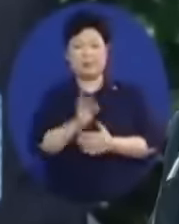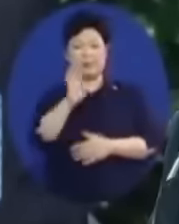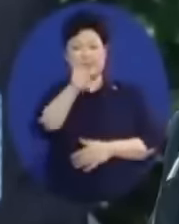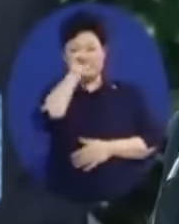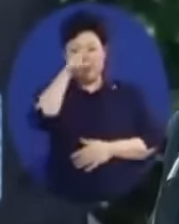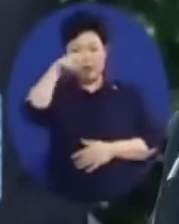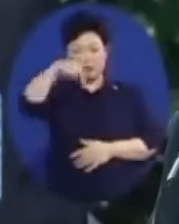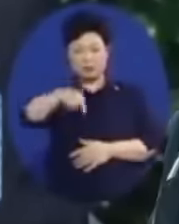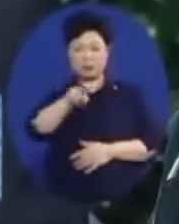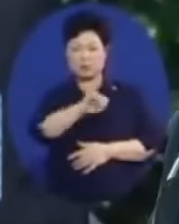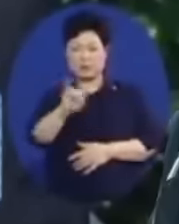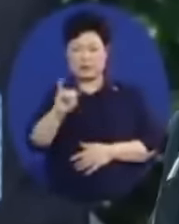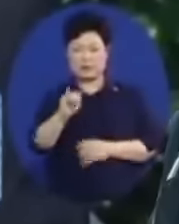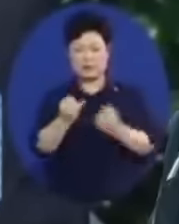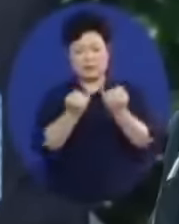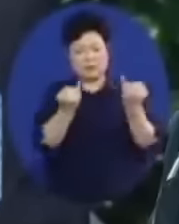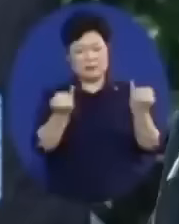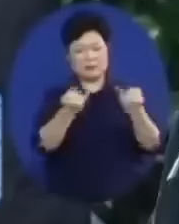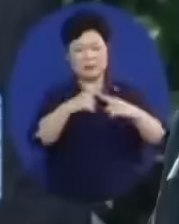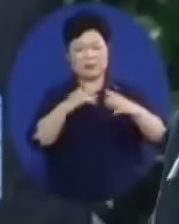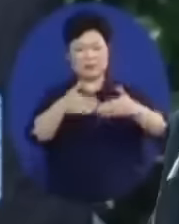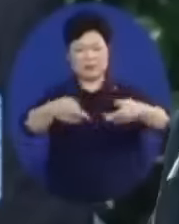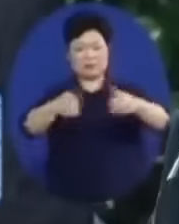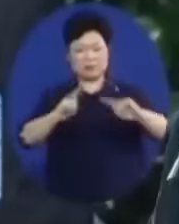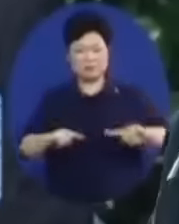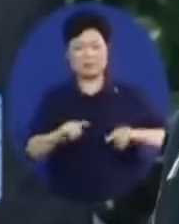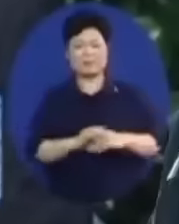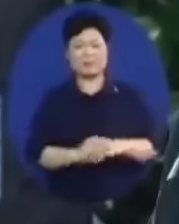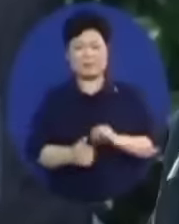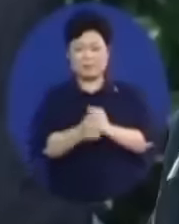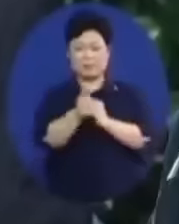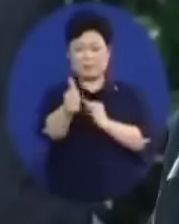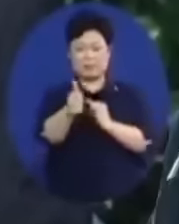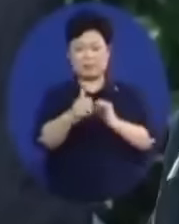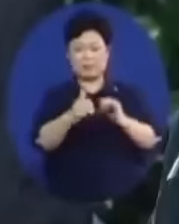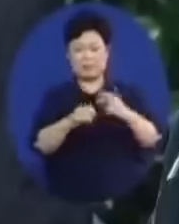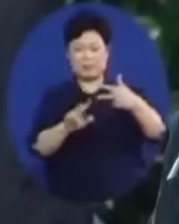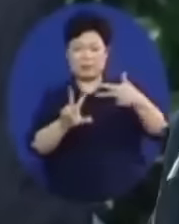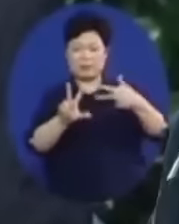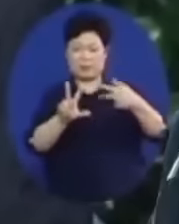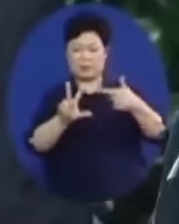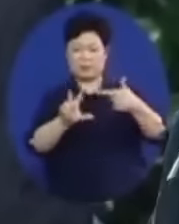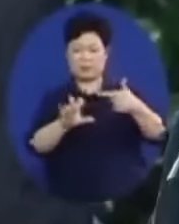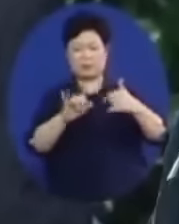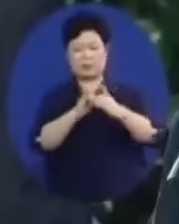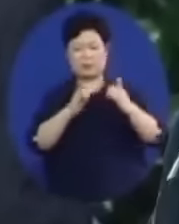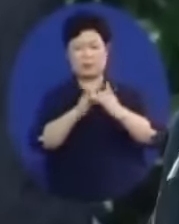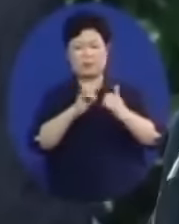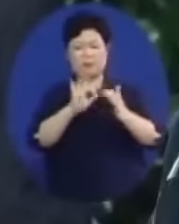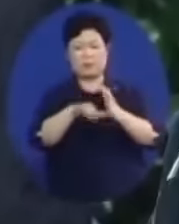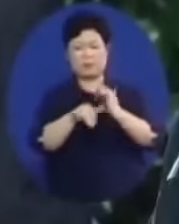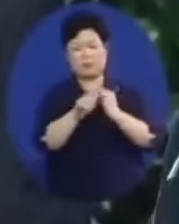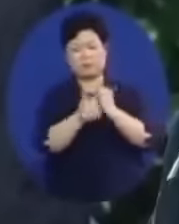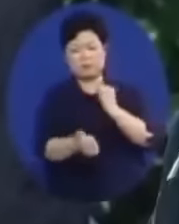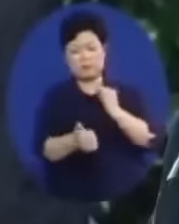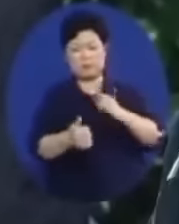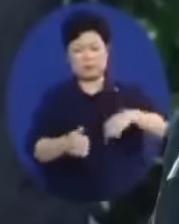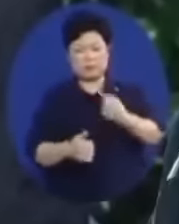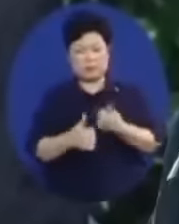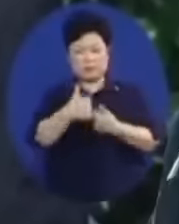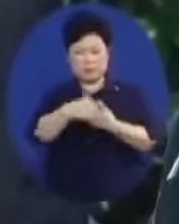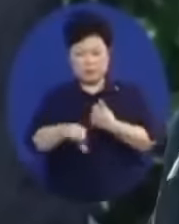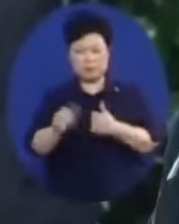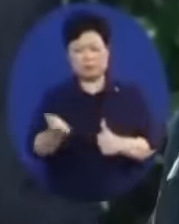박수미라는 자매님 한 분이 교회에 출석했습니다. 남편은 6.25 전쟁에 나가서 전사하고 외아들을 기르고